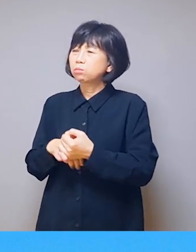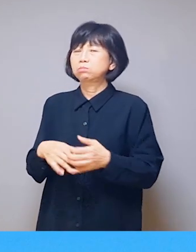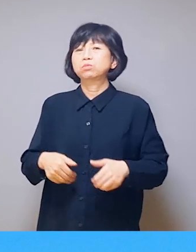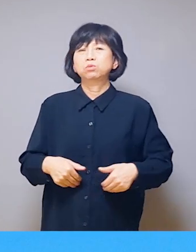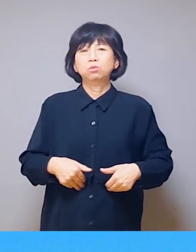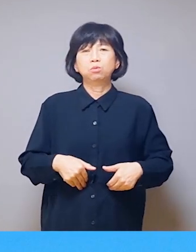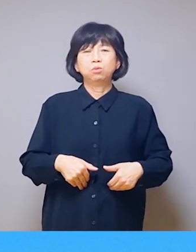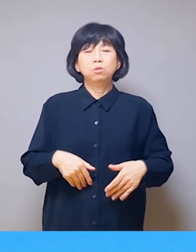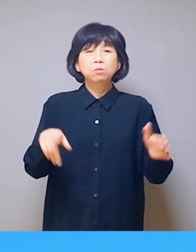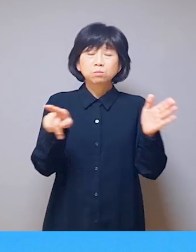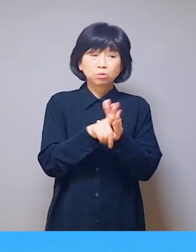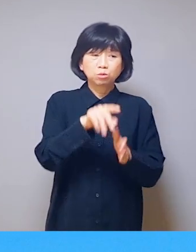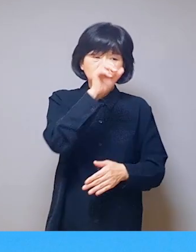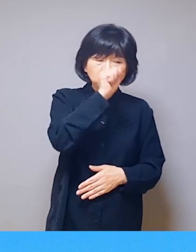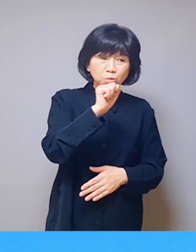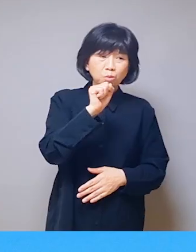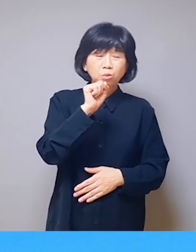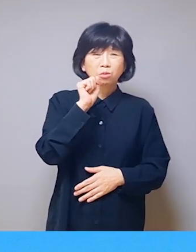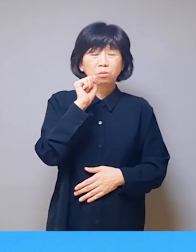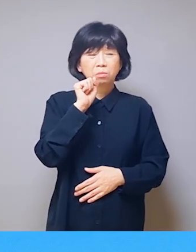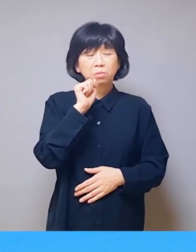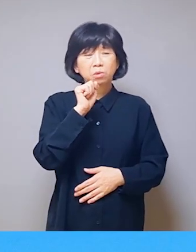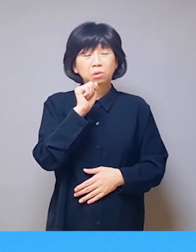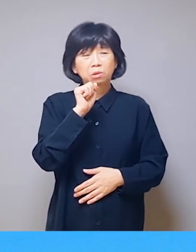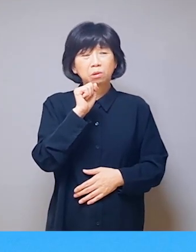받으세요. 네.